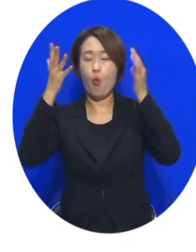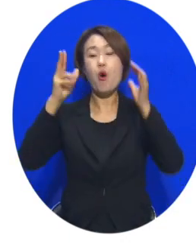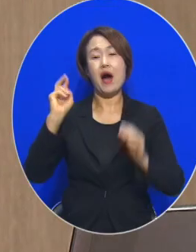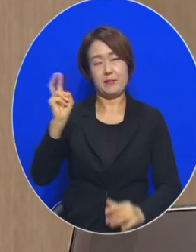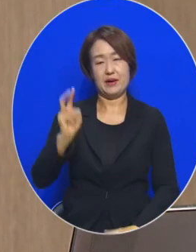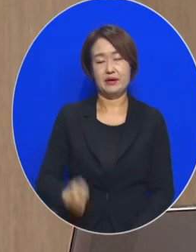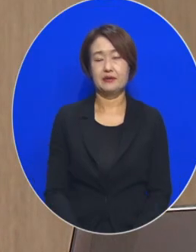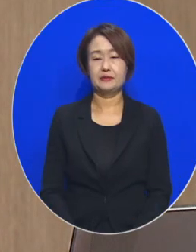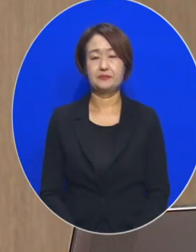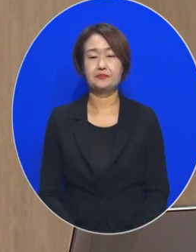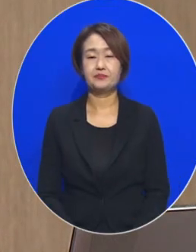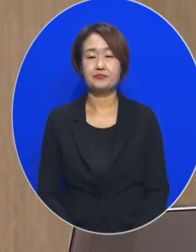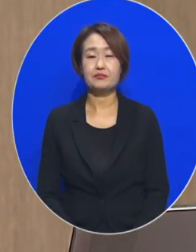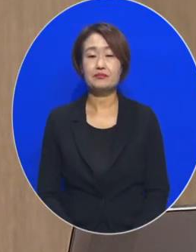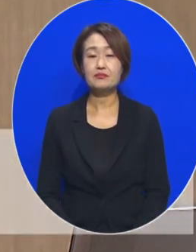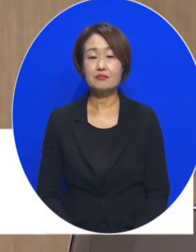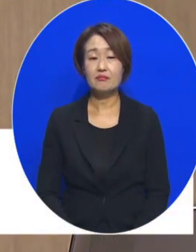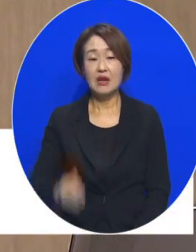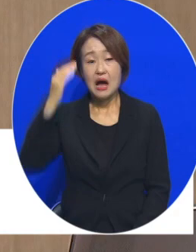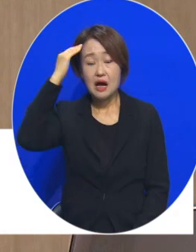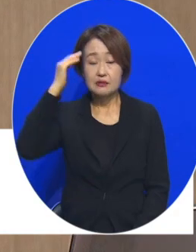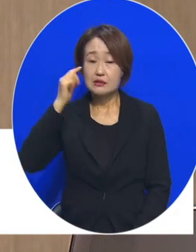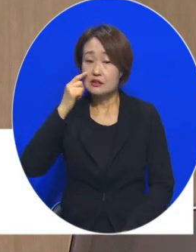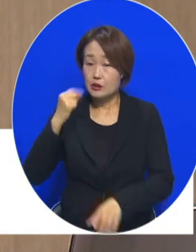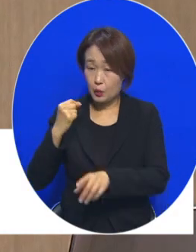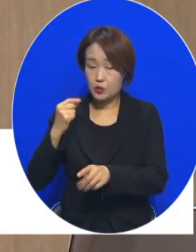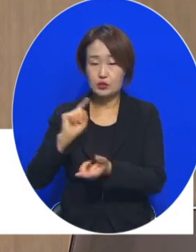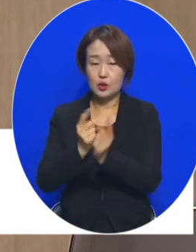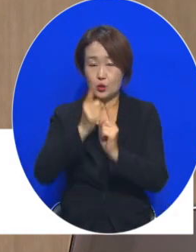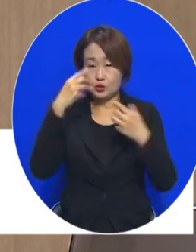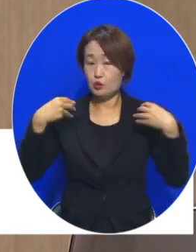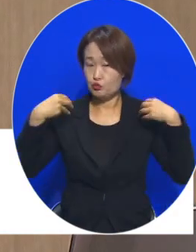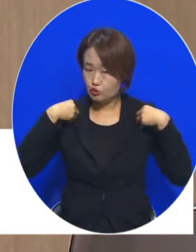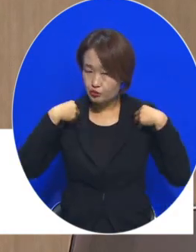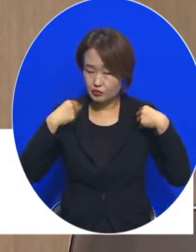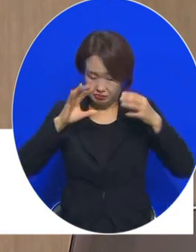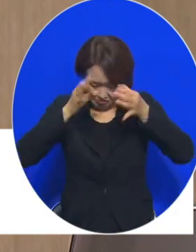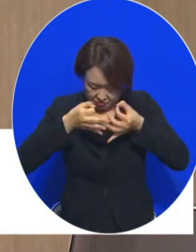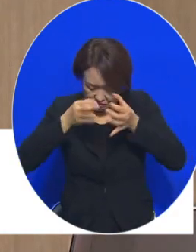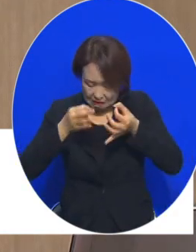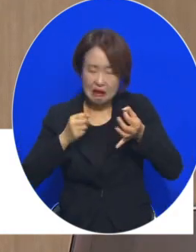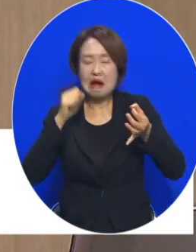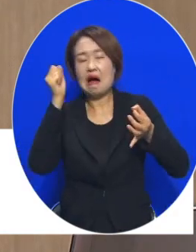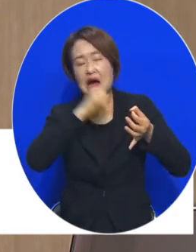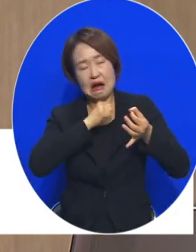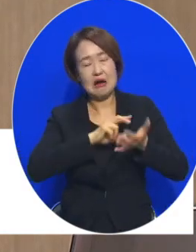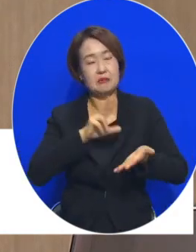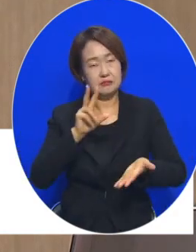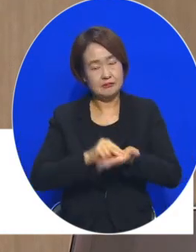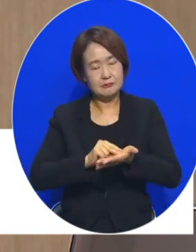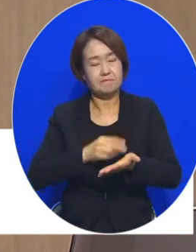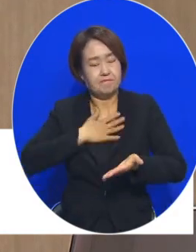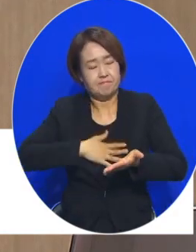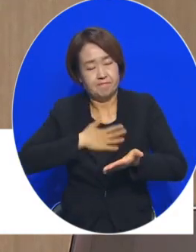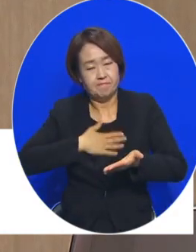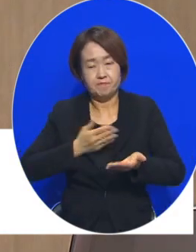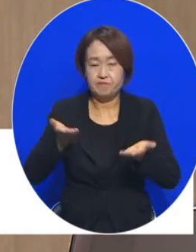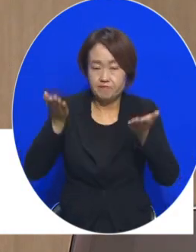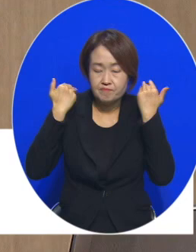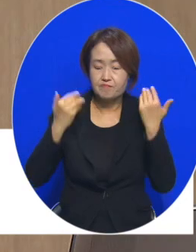자신했습니다. 이제 한일 양국 정부는 각자 자신을 돌아보면서 한일 관계의